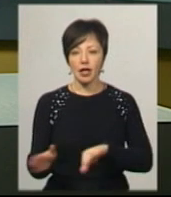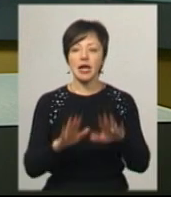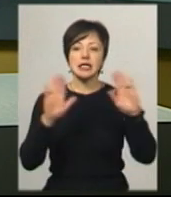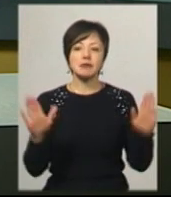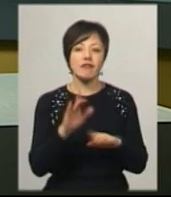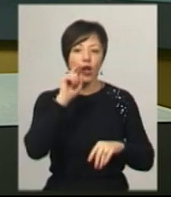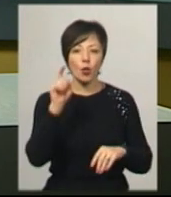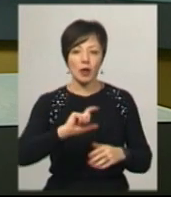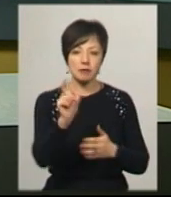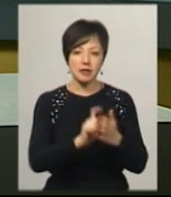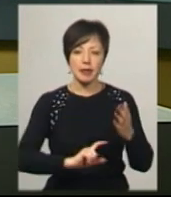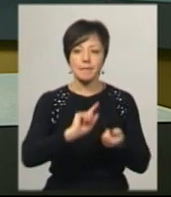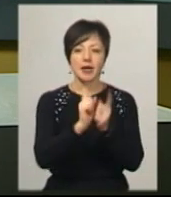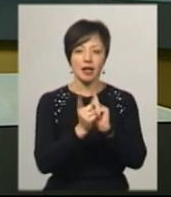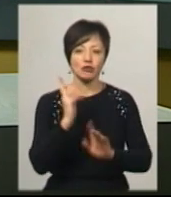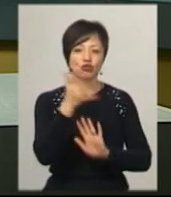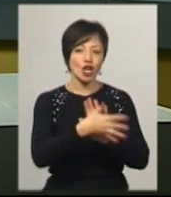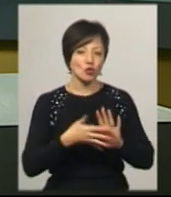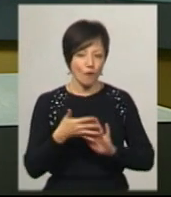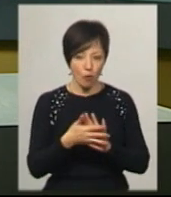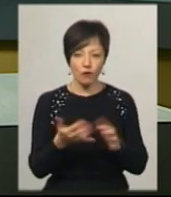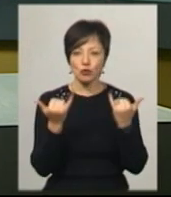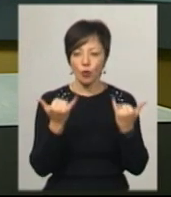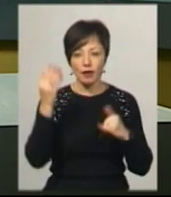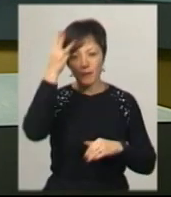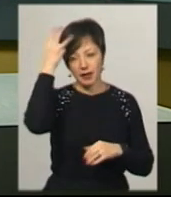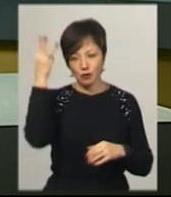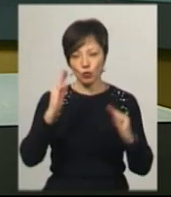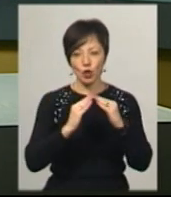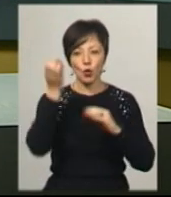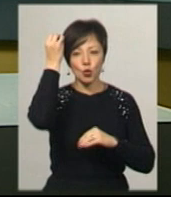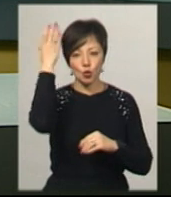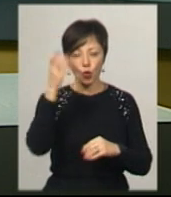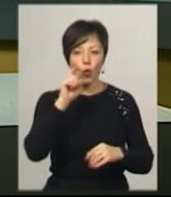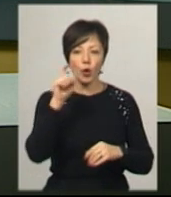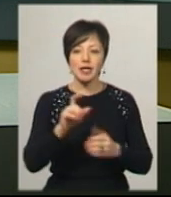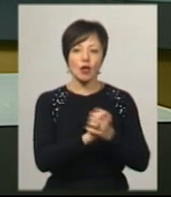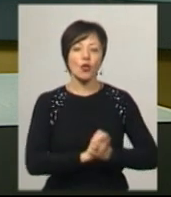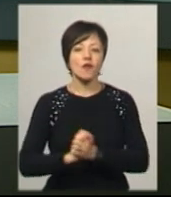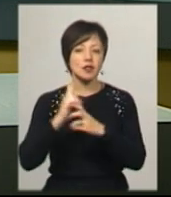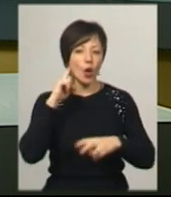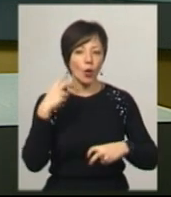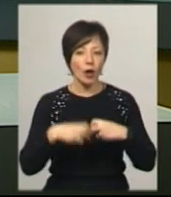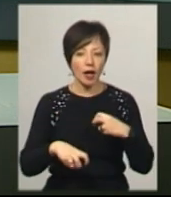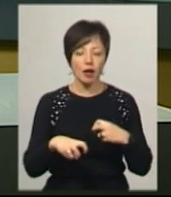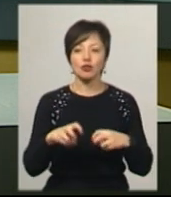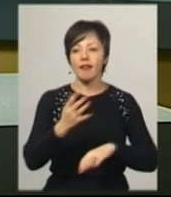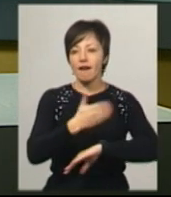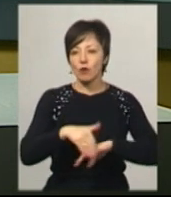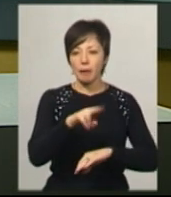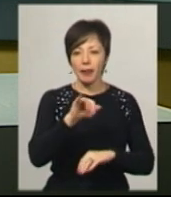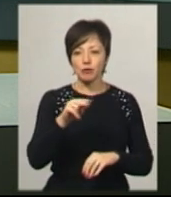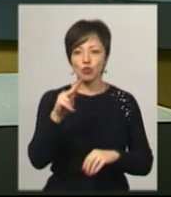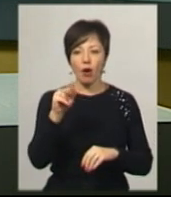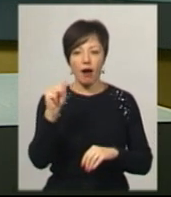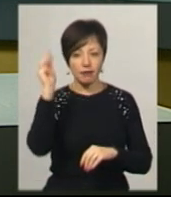Співали українські пісні та перекладали їх на жестову мову сьогодні в Хмельницькому будинку культури Українського товариства глухих, що на вулиці Пилипчука